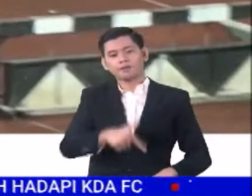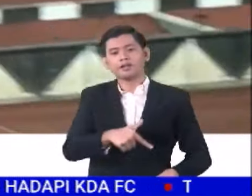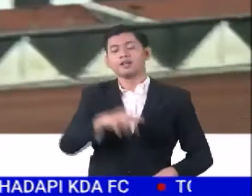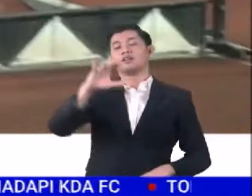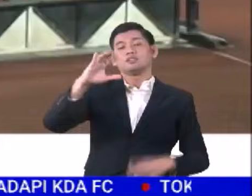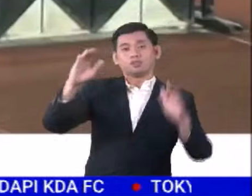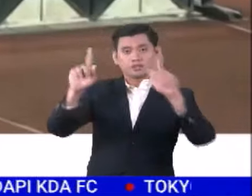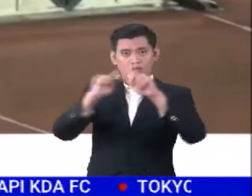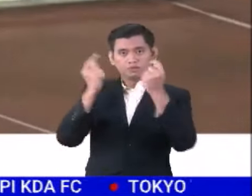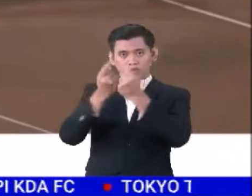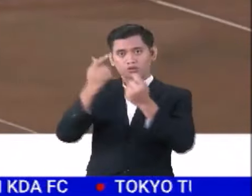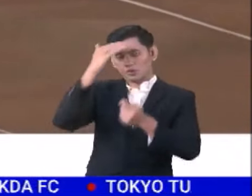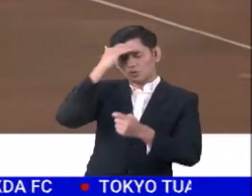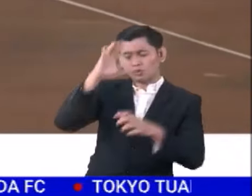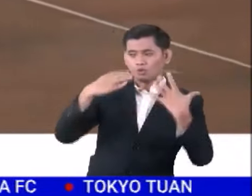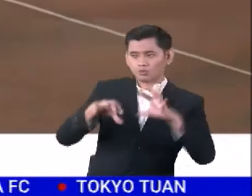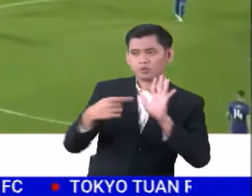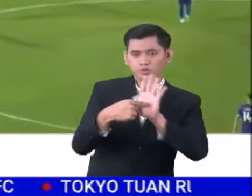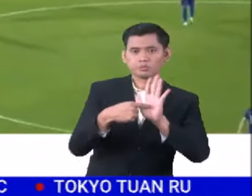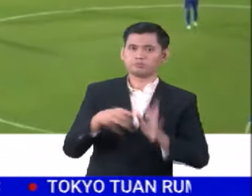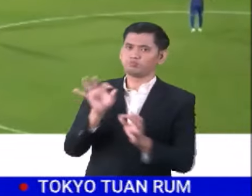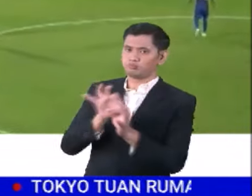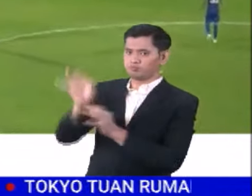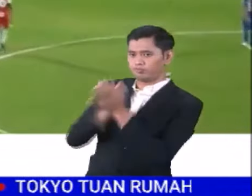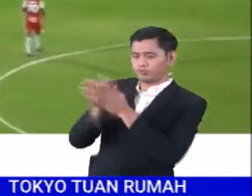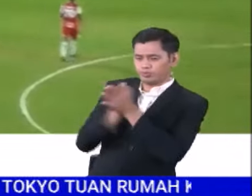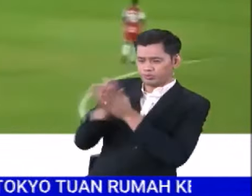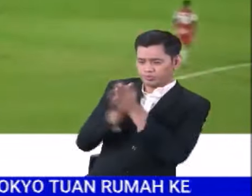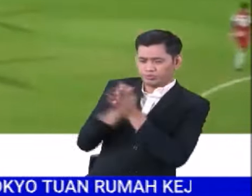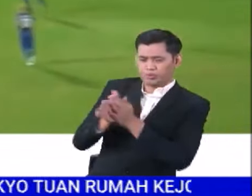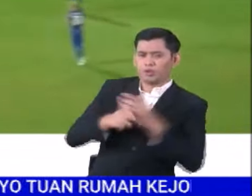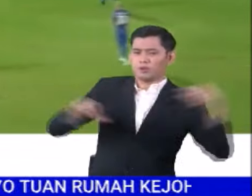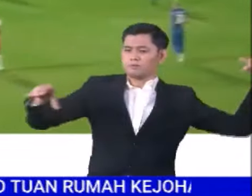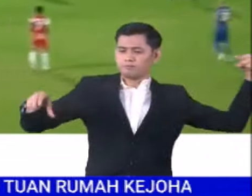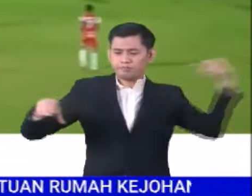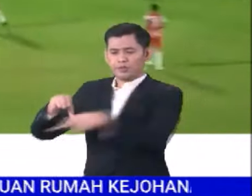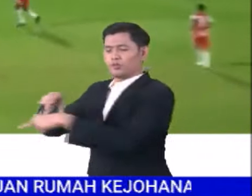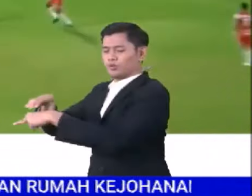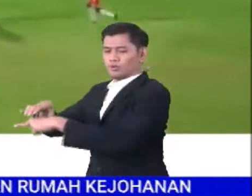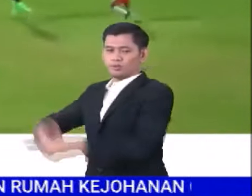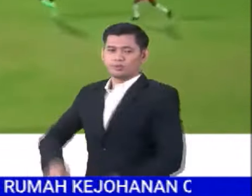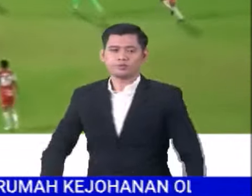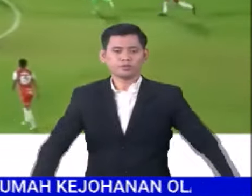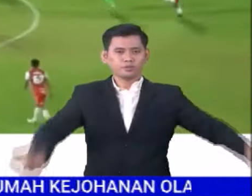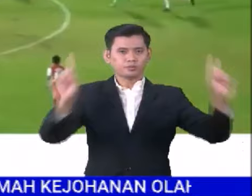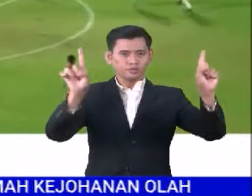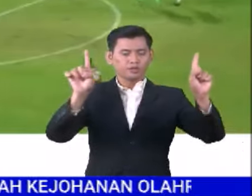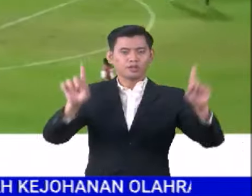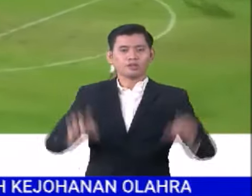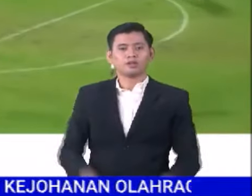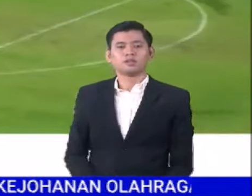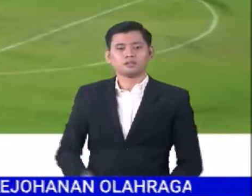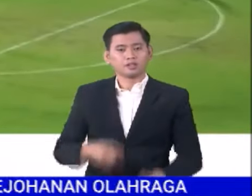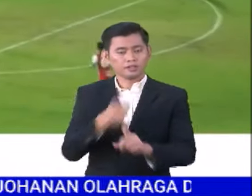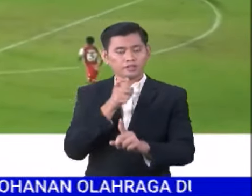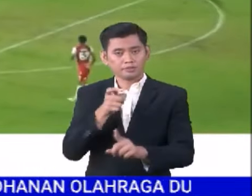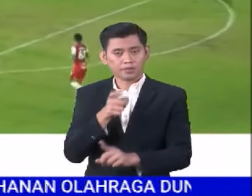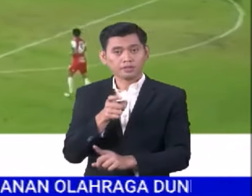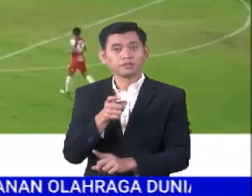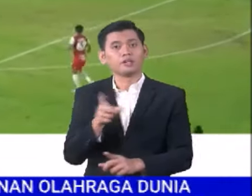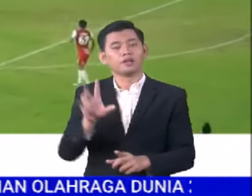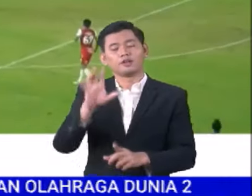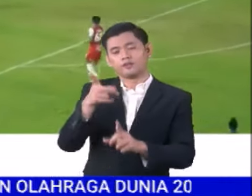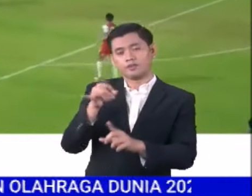bertahan jdt mulai mempamerkan kebangkitan apabila dapat menyamakan kedudukan pada menit ke-26 menu si penyerang